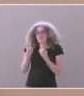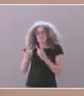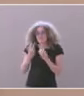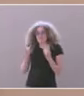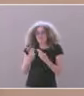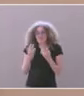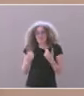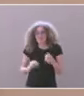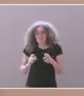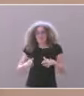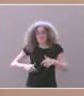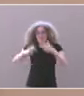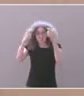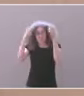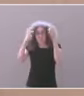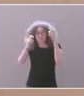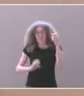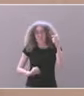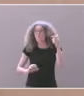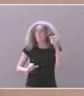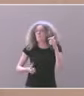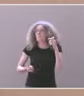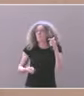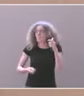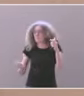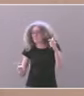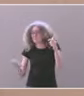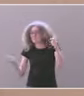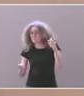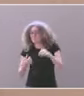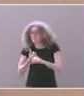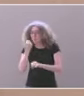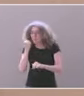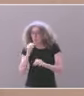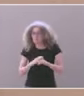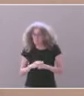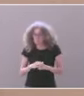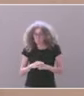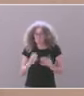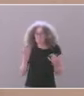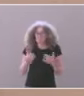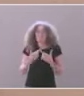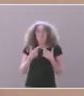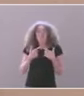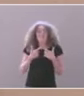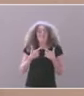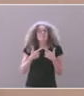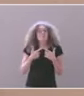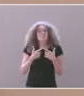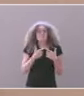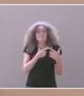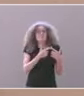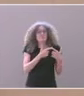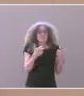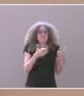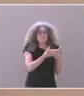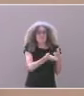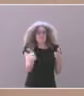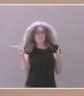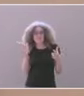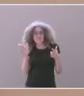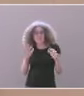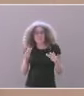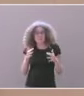Tour d'Assas, élément important. Et donc cette première opération de diversification, c'est la construction de la résidence intergénérationnelle. Donc